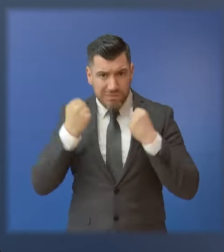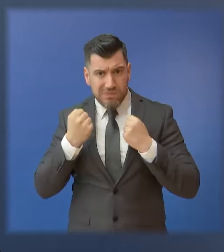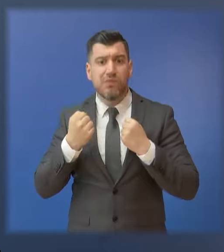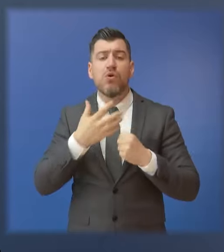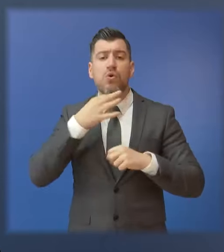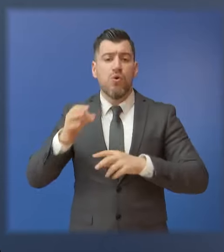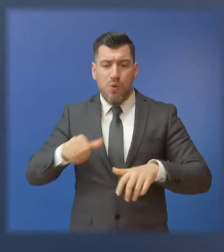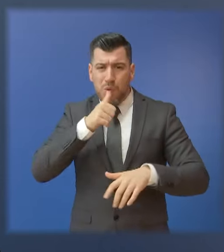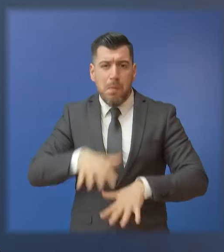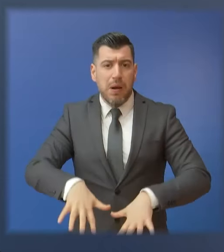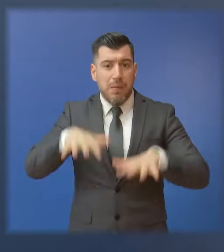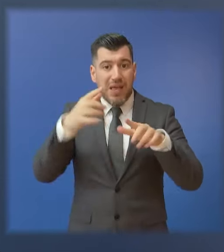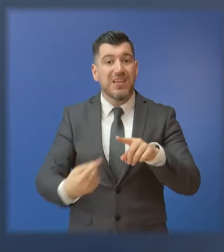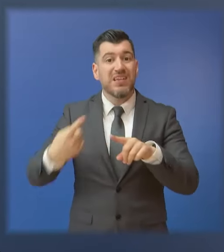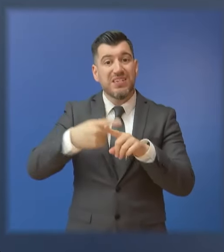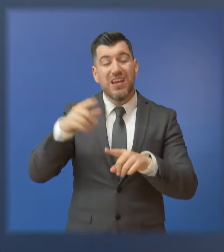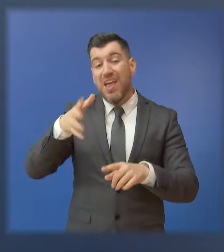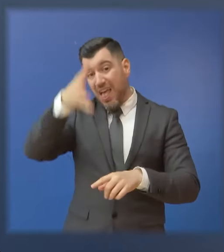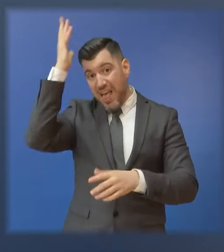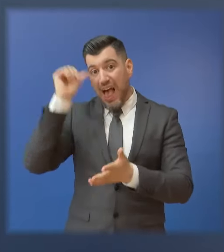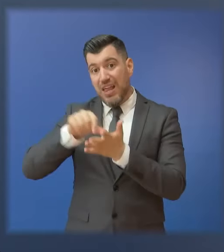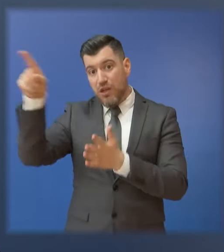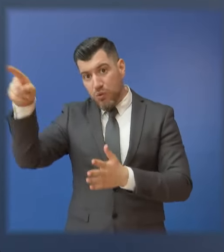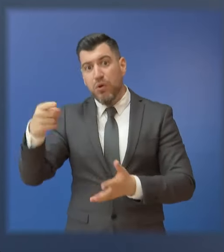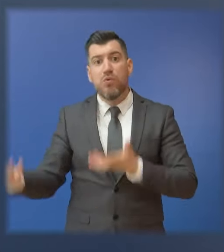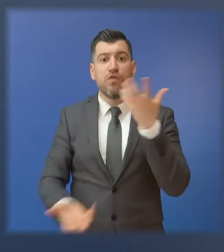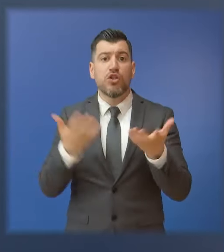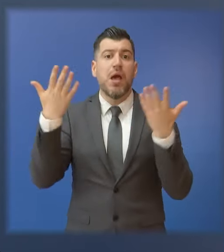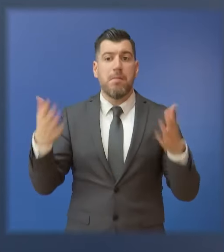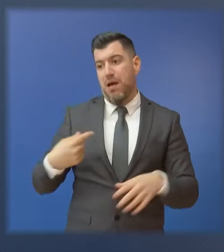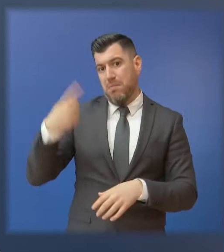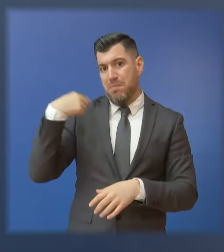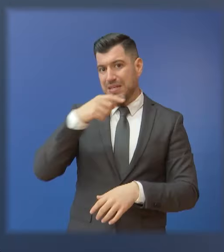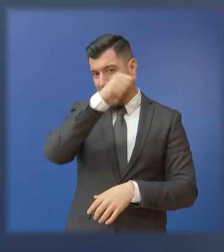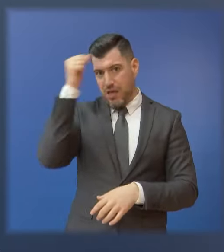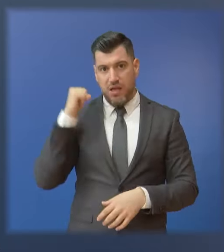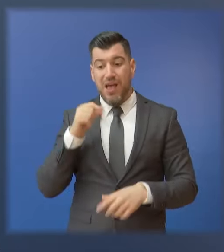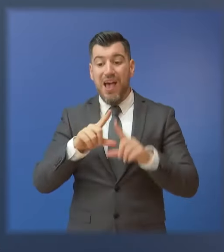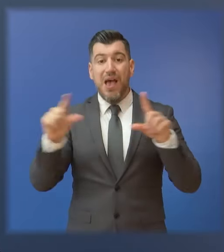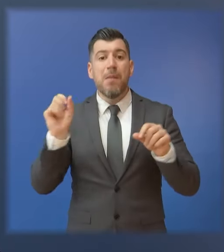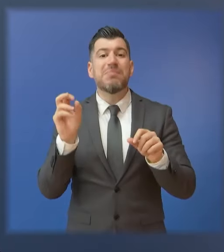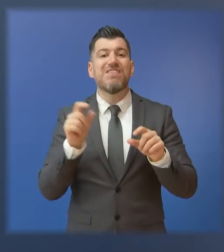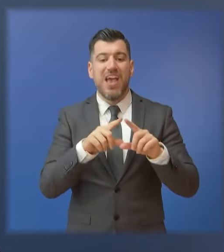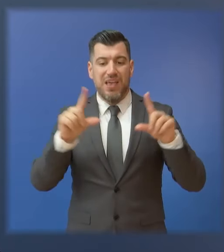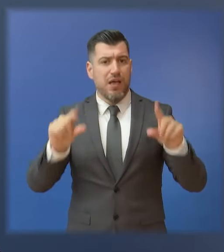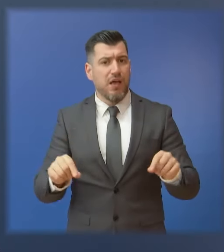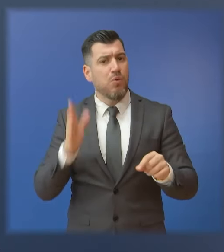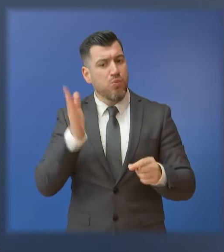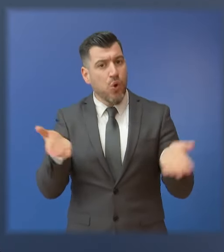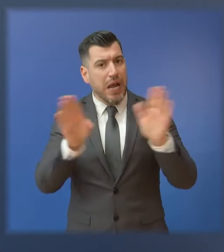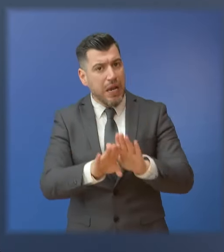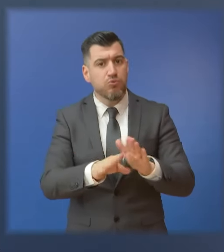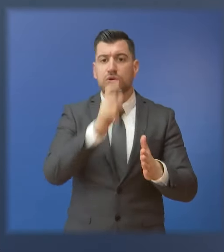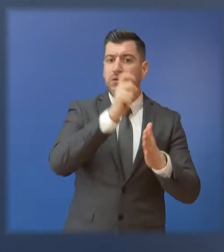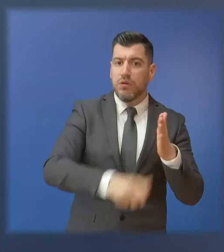και του εβρου που επλήγησαν από τις πυρκαγιές του περασμένου καλοκαιριού οι άλλες ψηφιακές χρεωστικές κάρτες θα καλύπτουν δαπάνες διαμονής εστίασης και